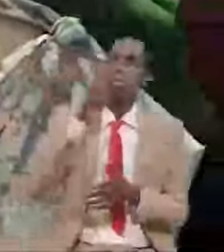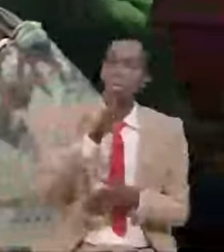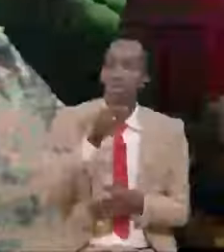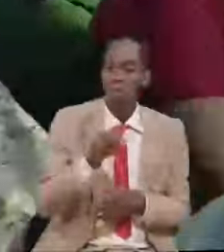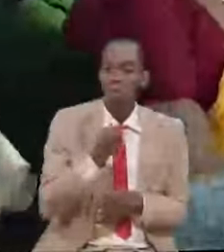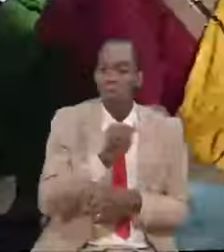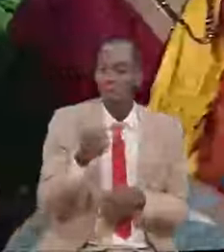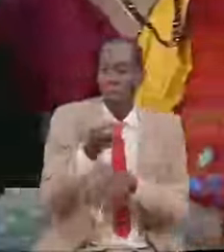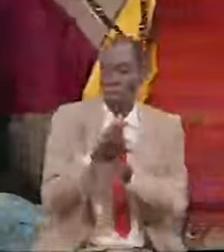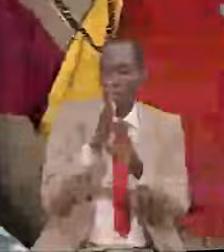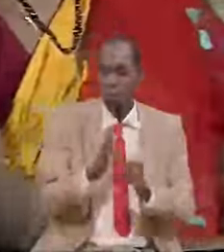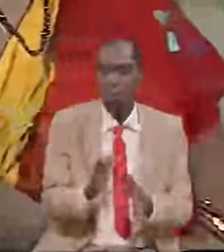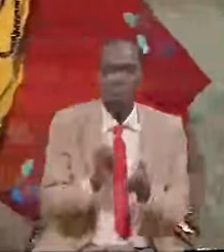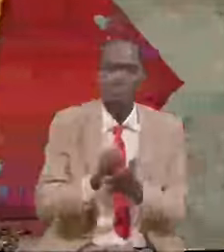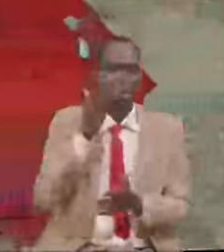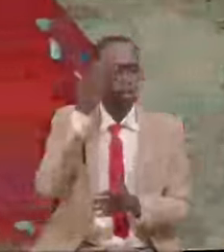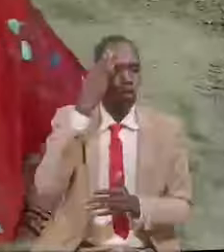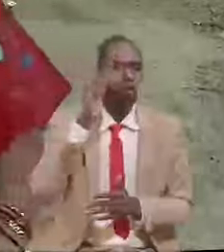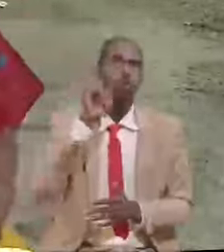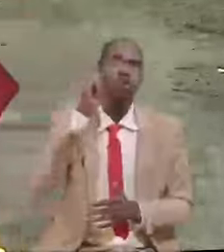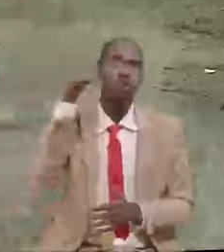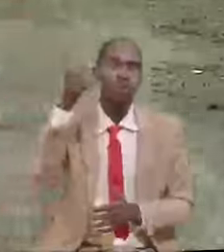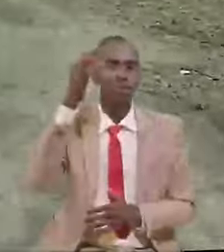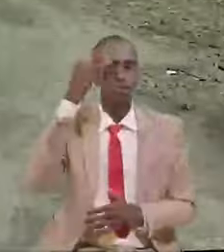nous avons besoin d'un conseiller qui connaît demain.